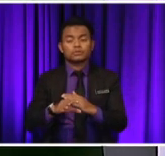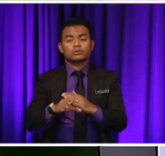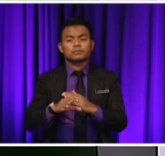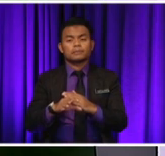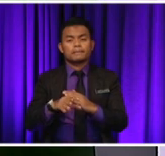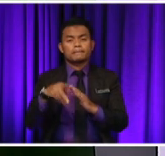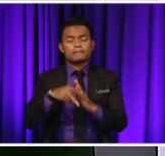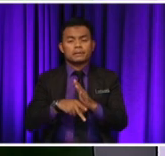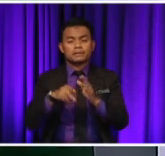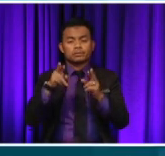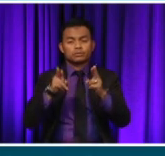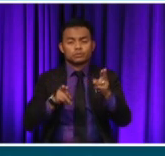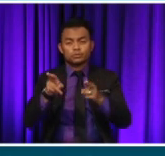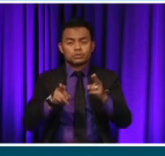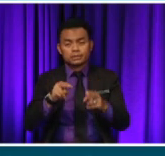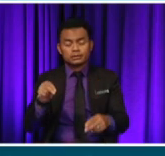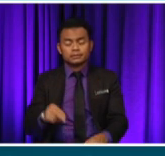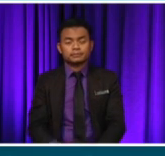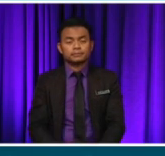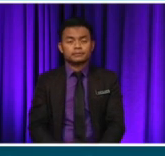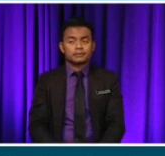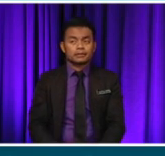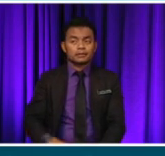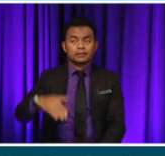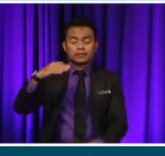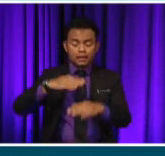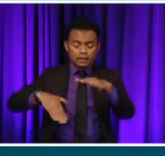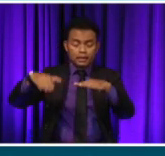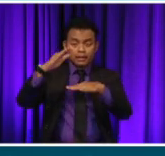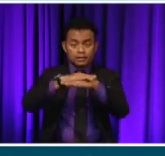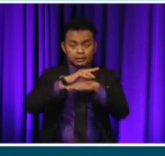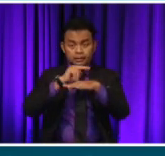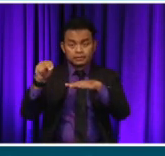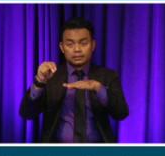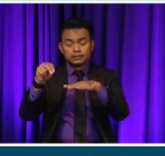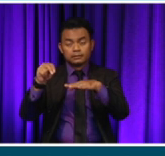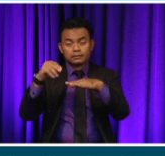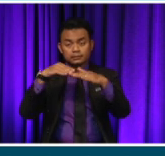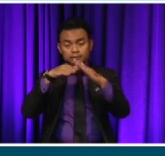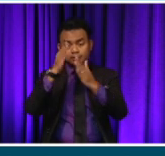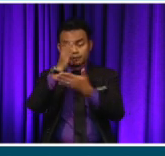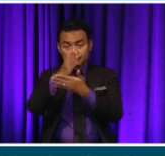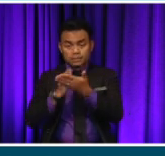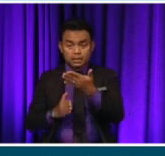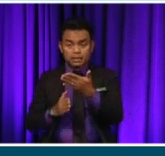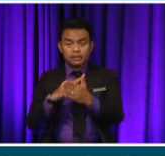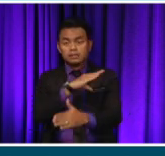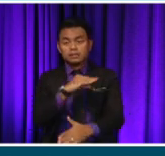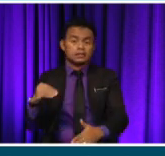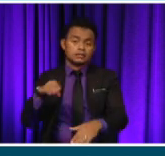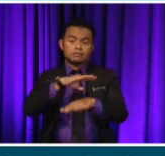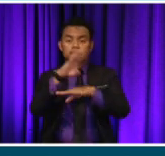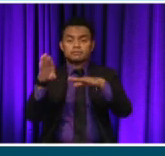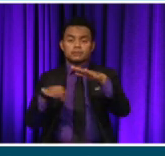terbagi kepada tiga peringkat atasan peringkat pertengahan dan peringkat bawahan Jadi aku minta